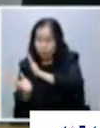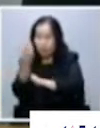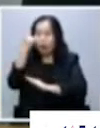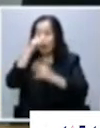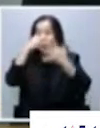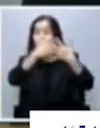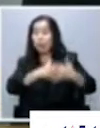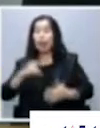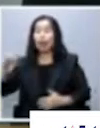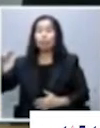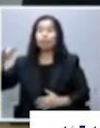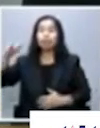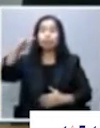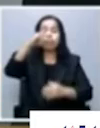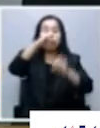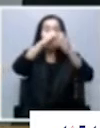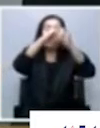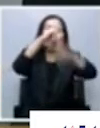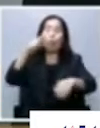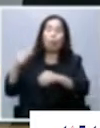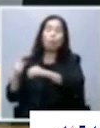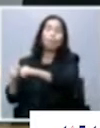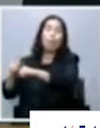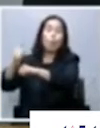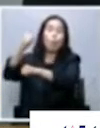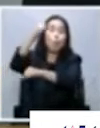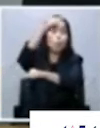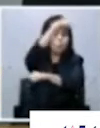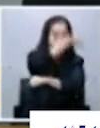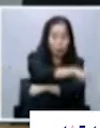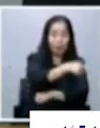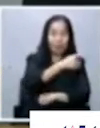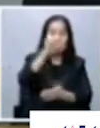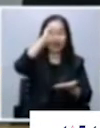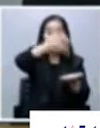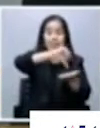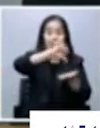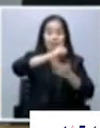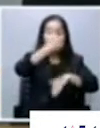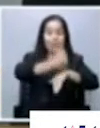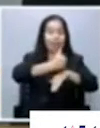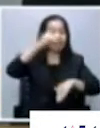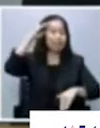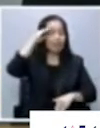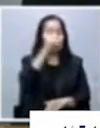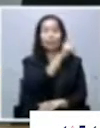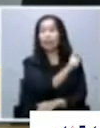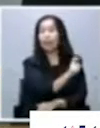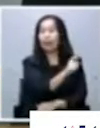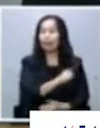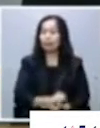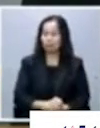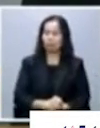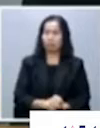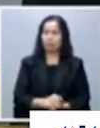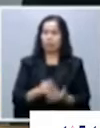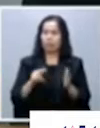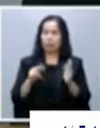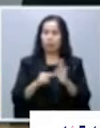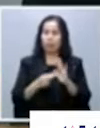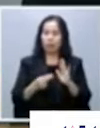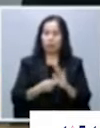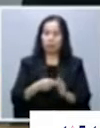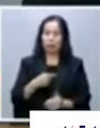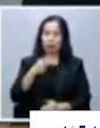จนมีนายพลของประเทศอิหร่านเนี่ยเสียชีวิต1ท่านสิ่งต่างๆเหล่านี้เนี่ยเป็นความเสี่ยงที่จะดึงไทยเข้